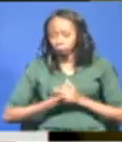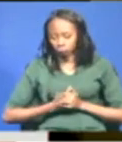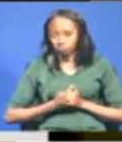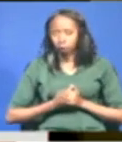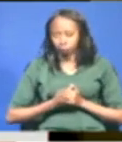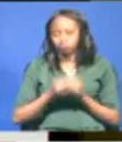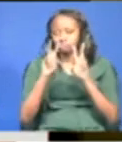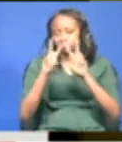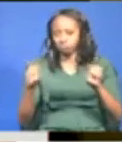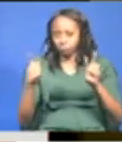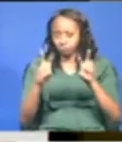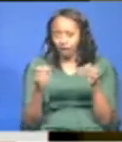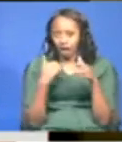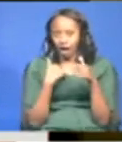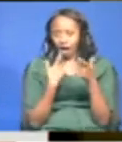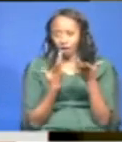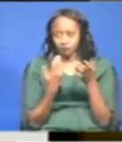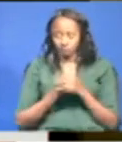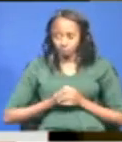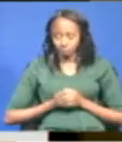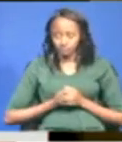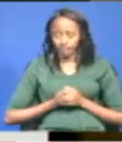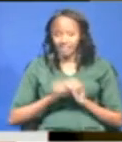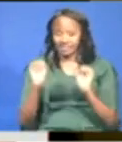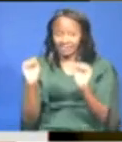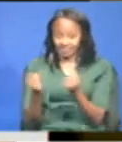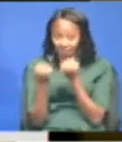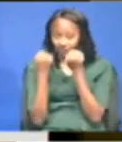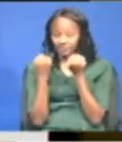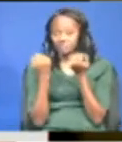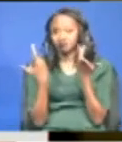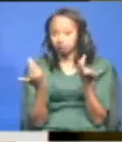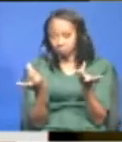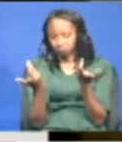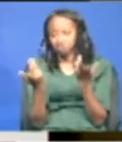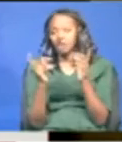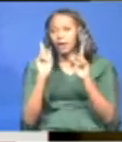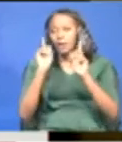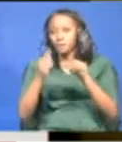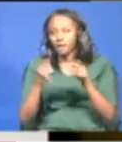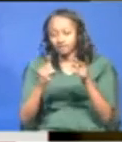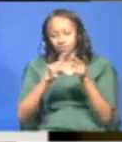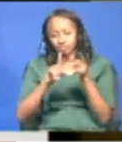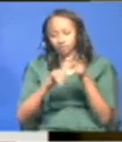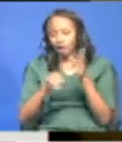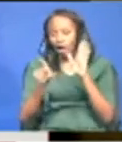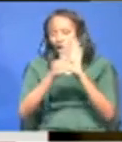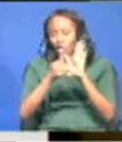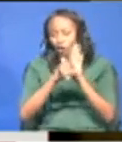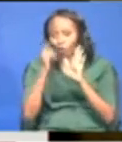kututafutia mambo ya savings, tutapeleka sheria mambo ya universal health coverage,